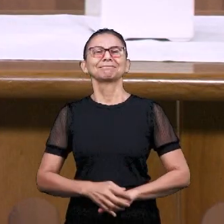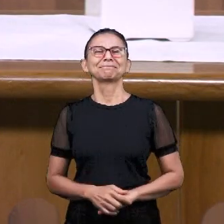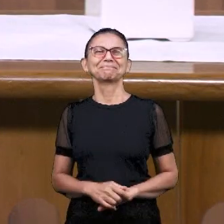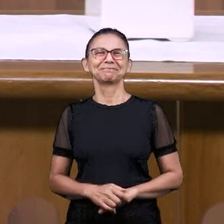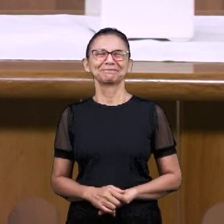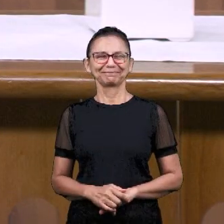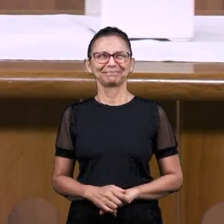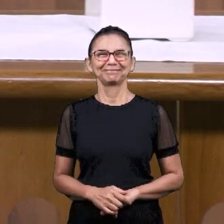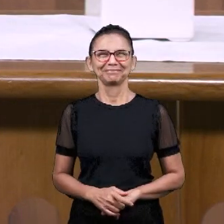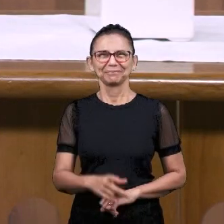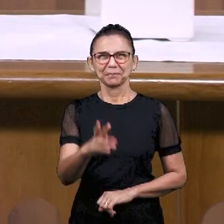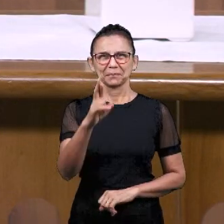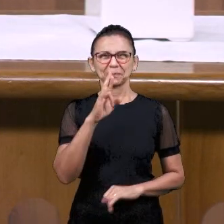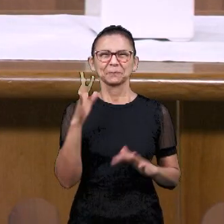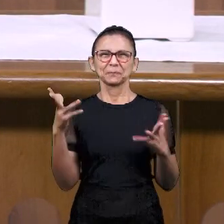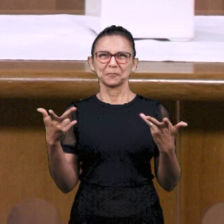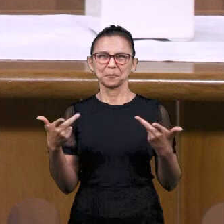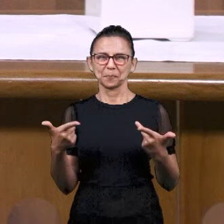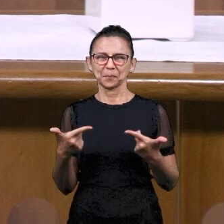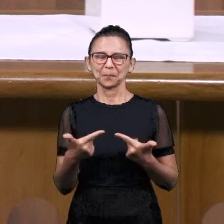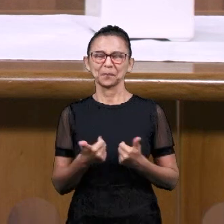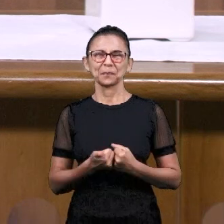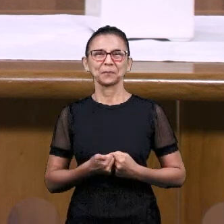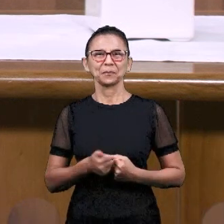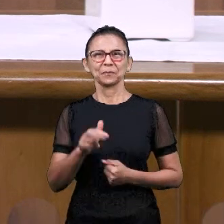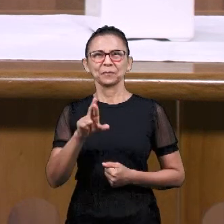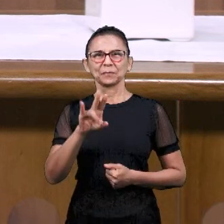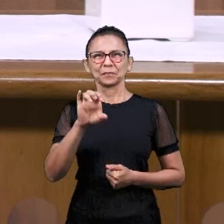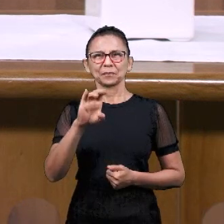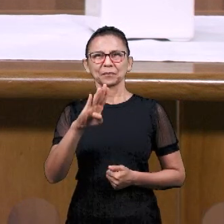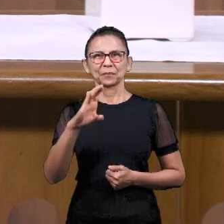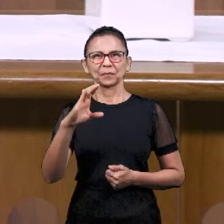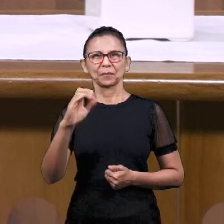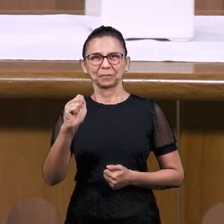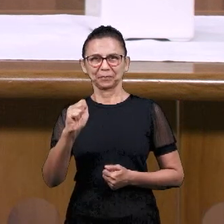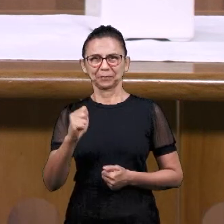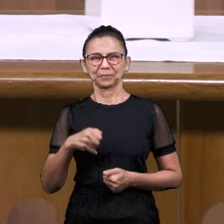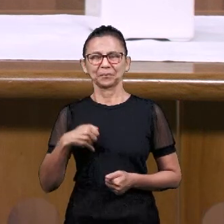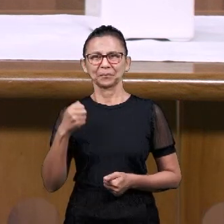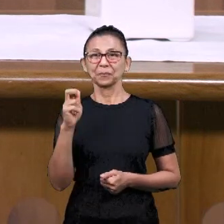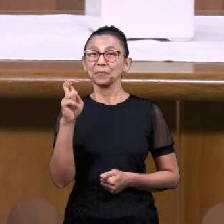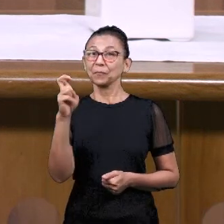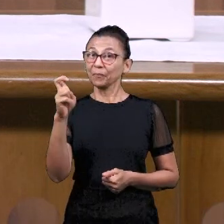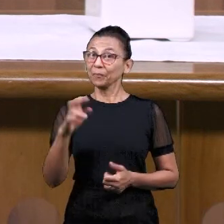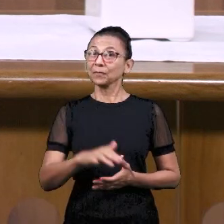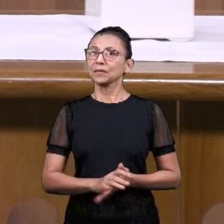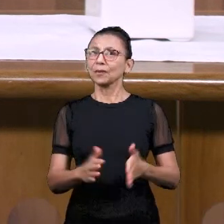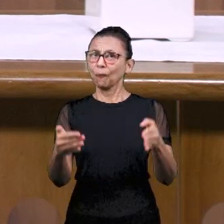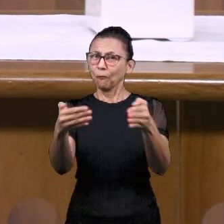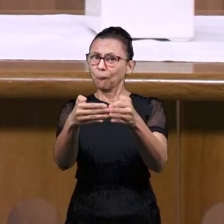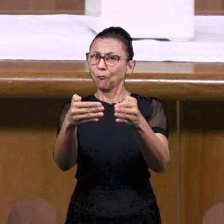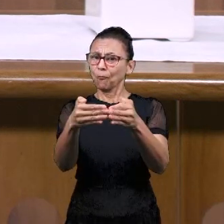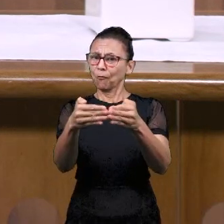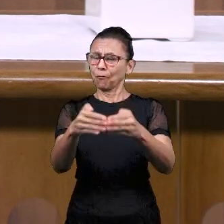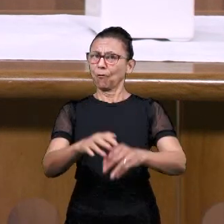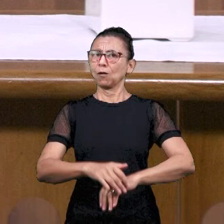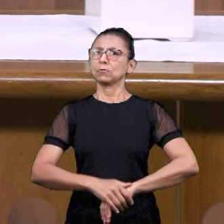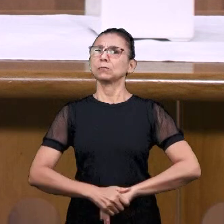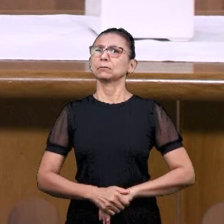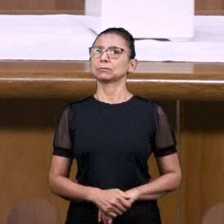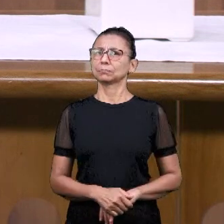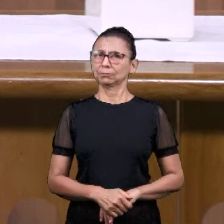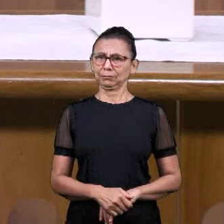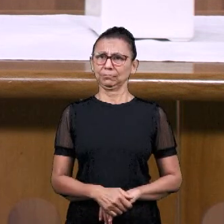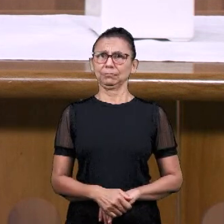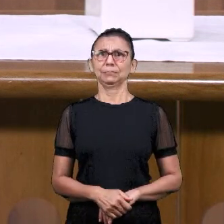réponse merveilleuse, notre sœur Rebecca, de 5 ans d'âge. Et on voit la manière comme elle s'exprime, hein,